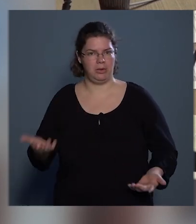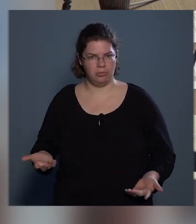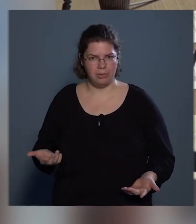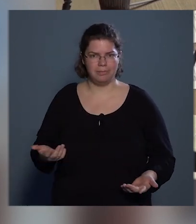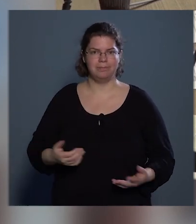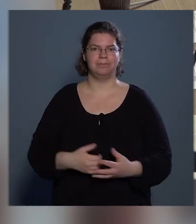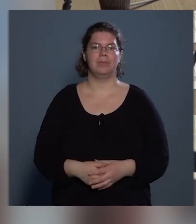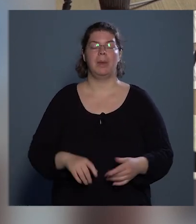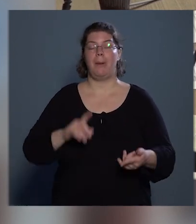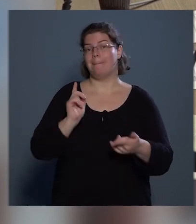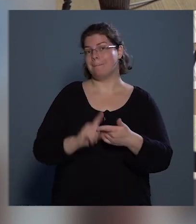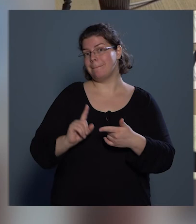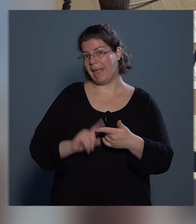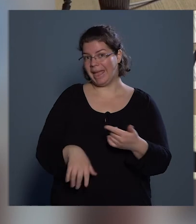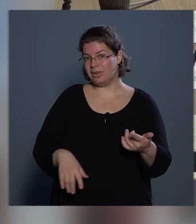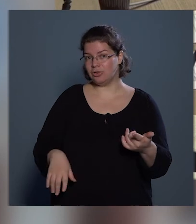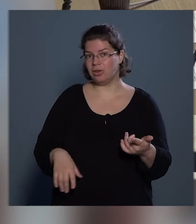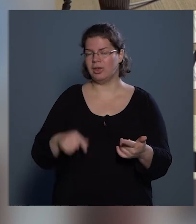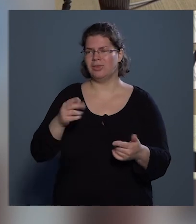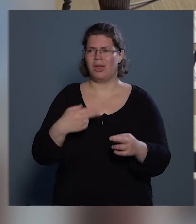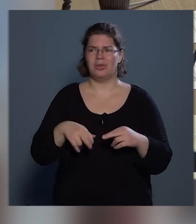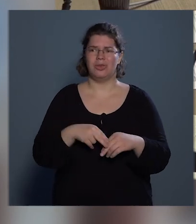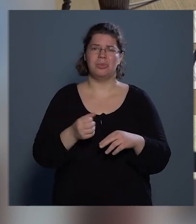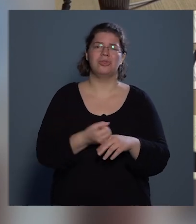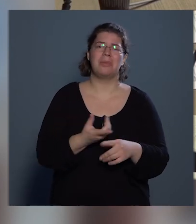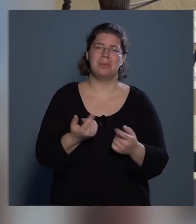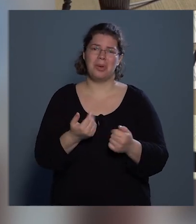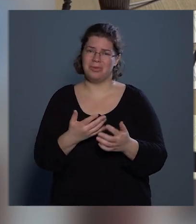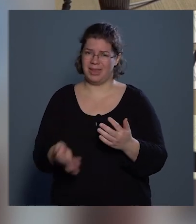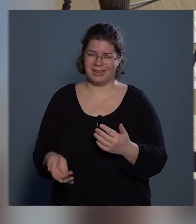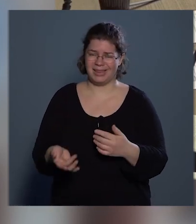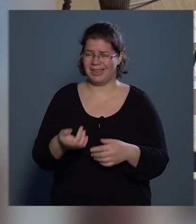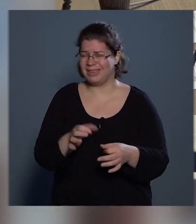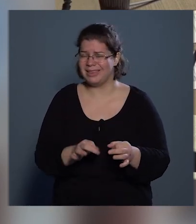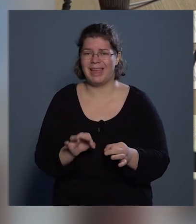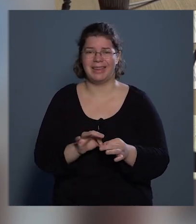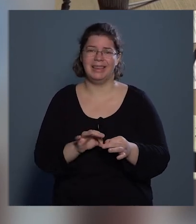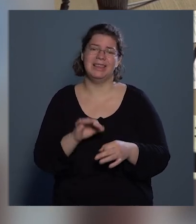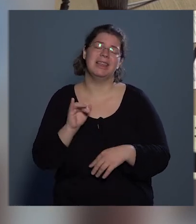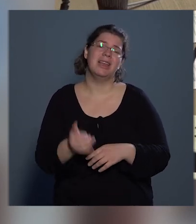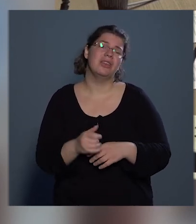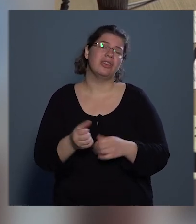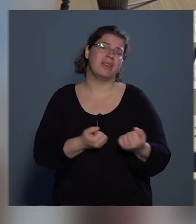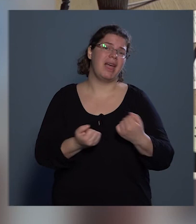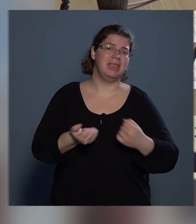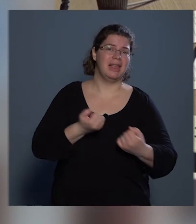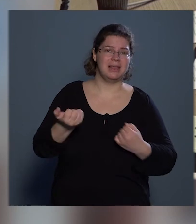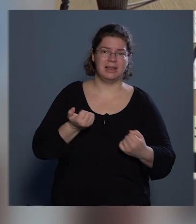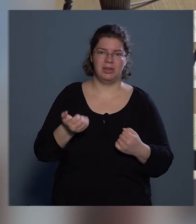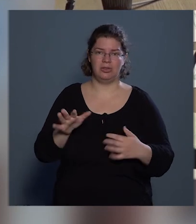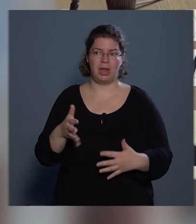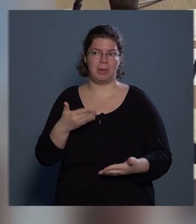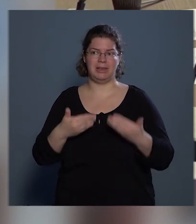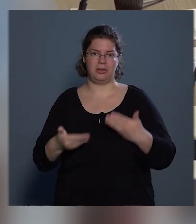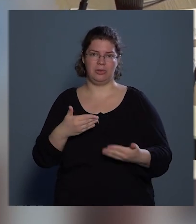a másik, hogy ugye több sebtől érzik, ezt már mondtam, ez az egész, és az egyeztetést azt nem a testületülésen,